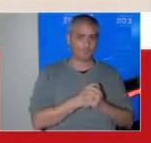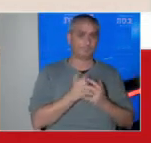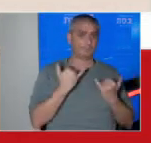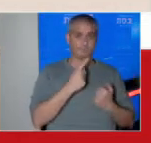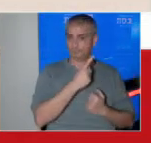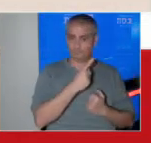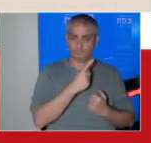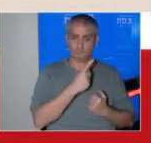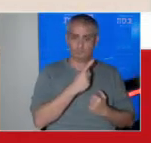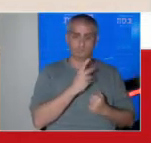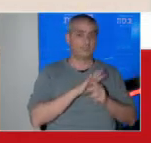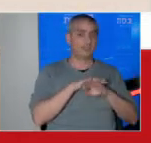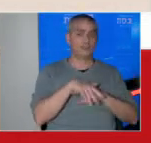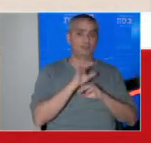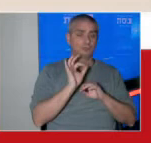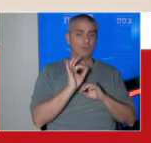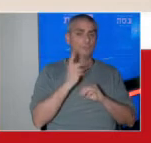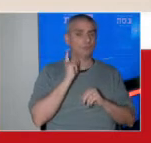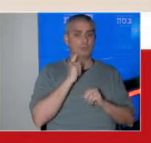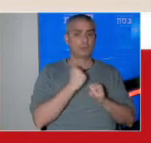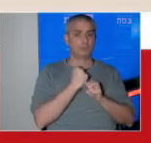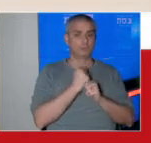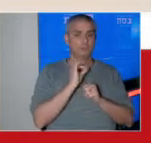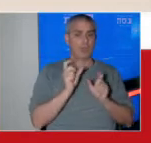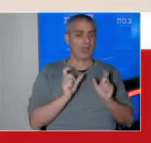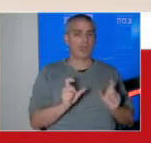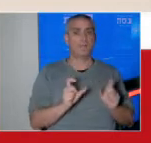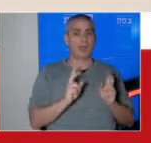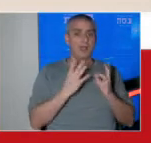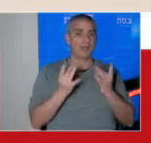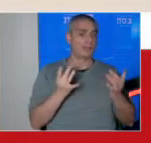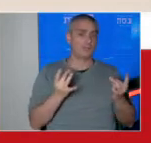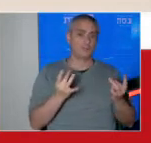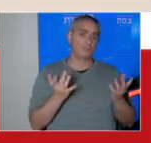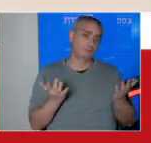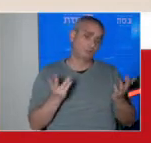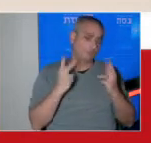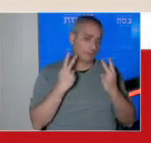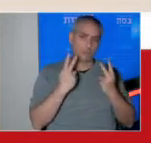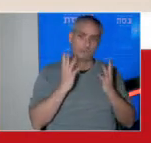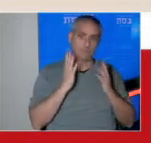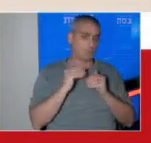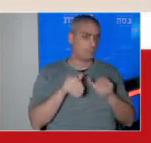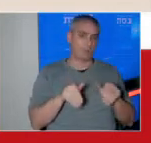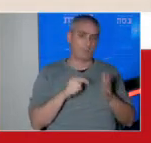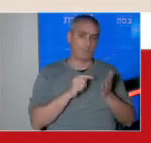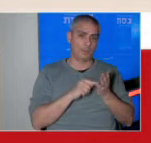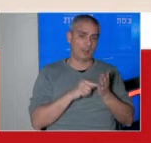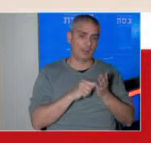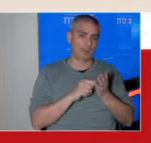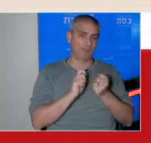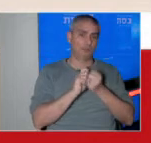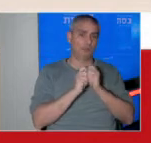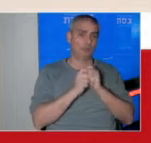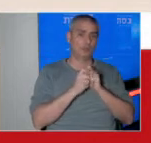הנוכחי ההשפעה של מה שאנחנו עושים, של הגבלת הידבקות, יש ערך מאוד מוגבל בגלל